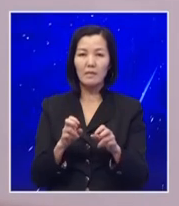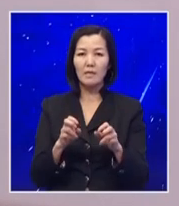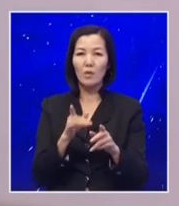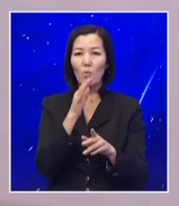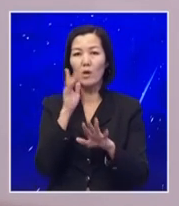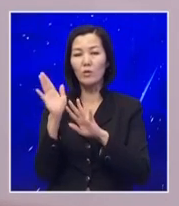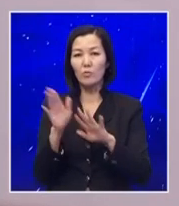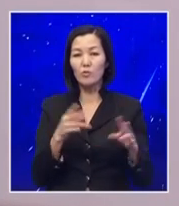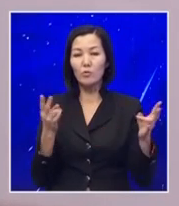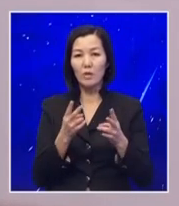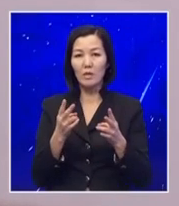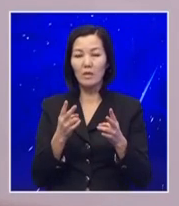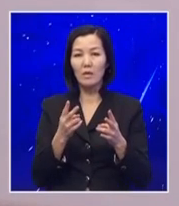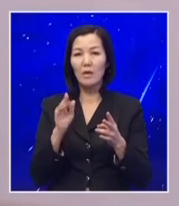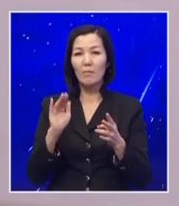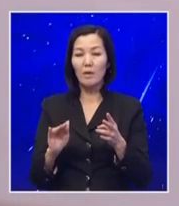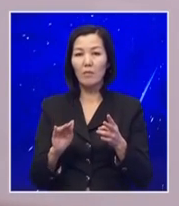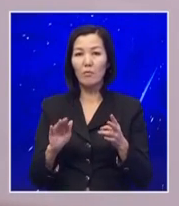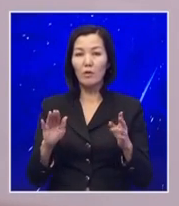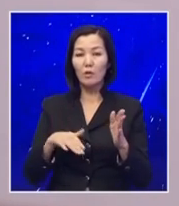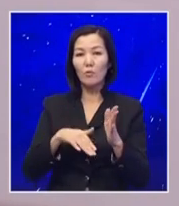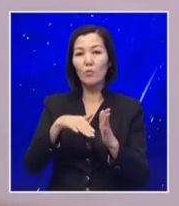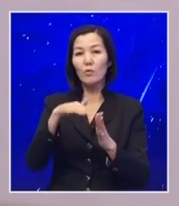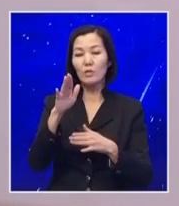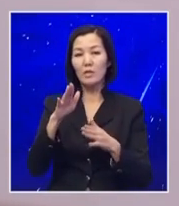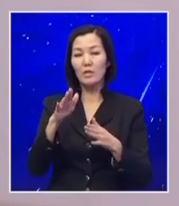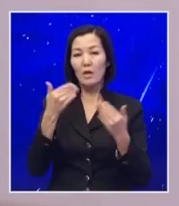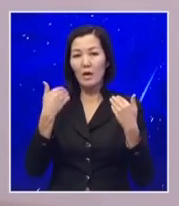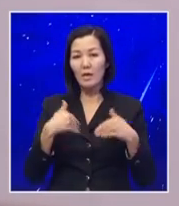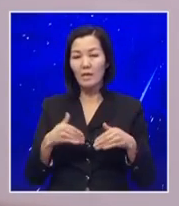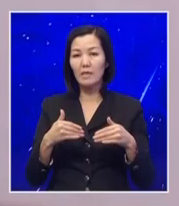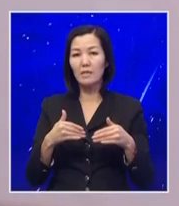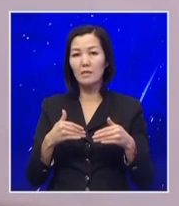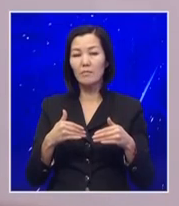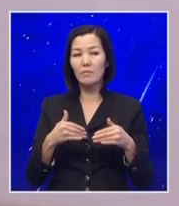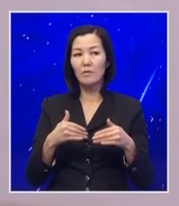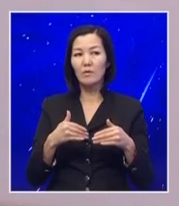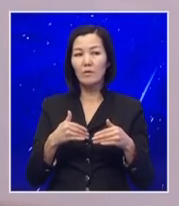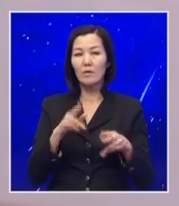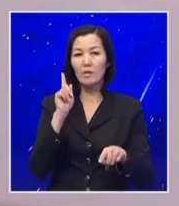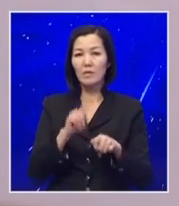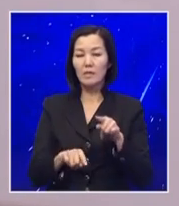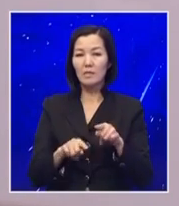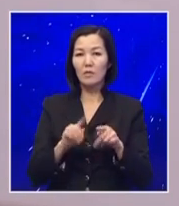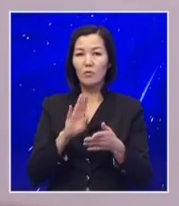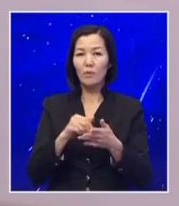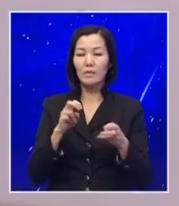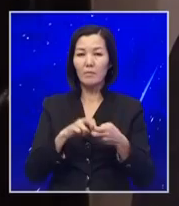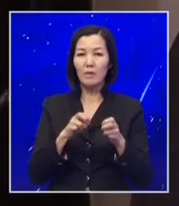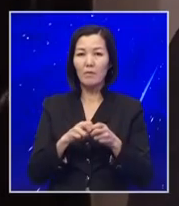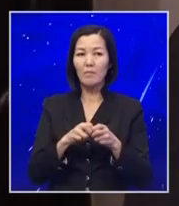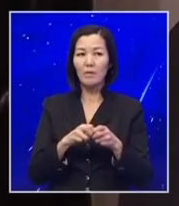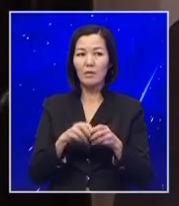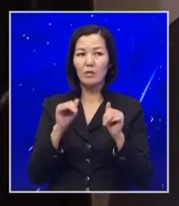уақытын өткізіп алмау керек. Ол бала болғандықтан ол өсіп келе жатқан организм болып қалады. Оны соны тездетейік, ең басты мәселе осы болсын, жақсы